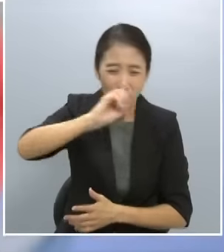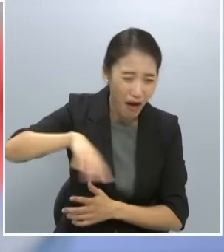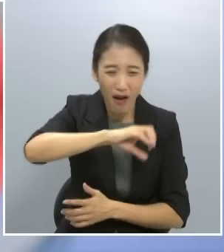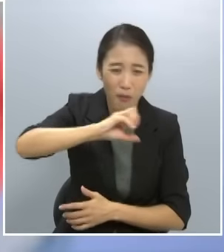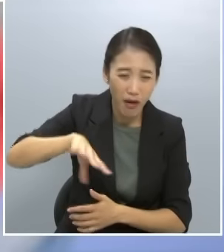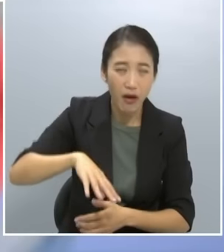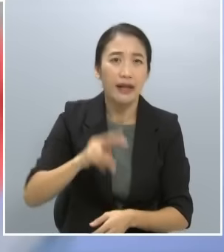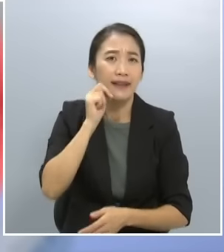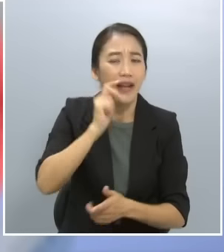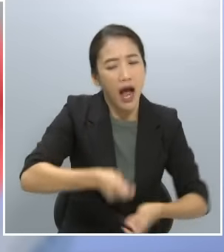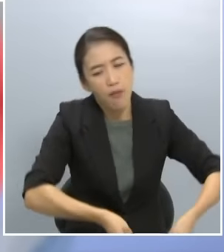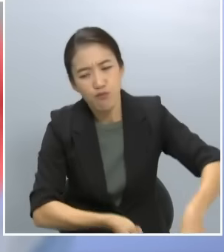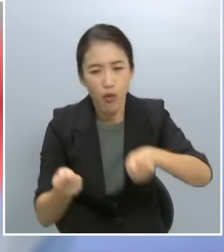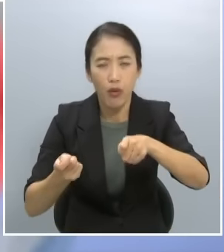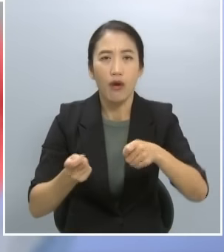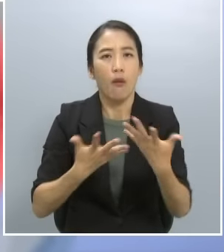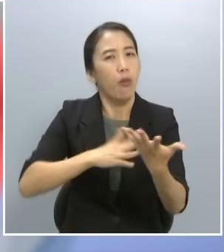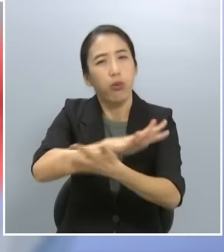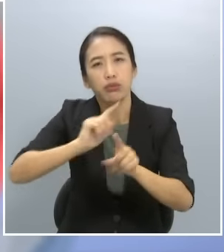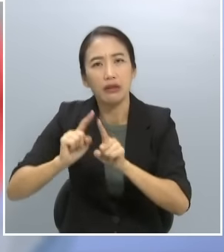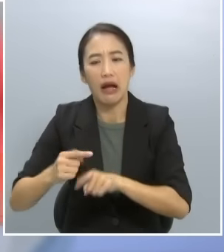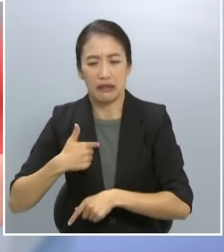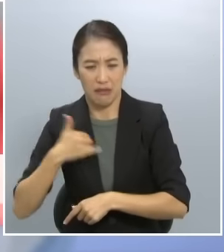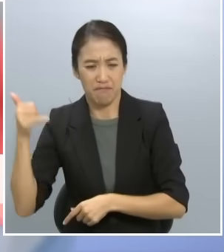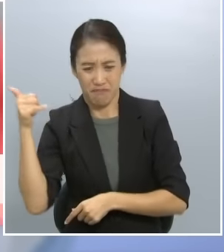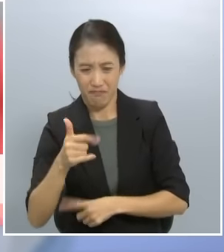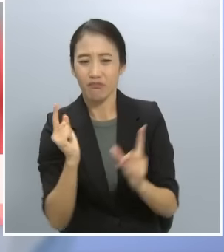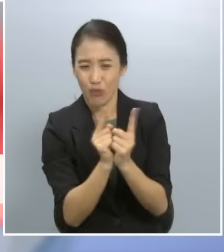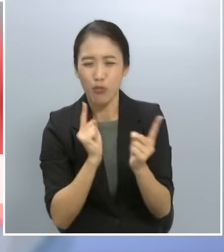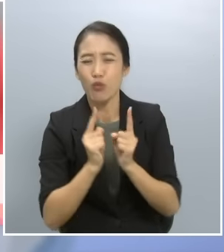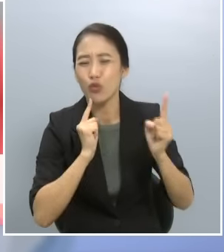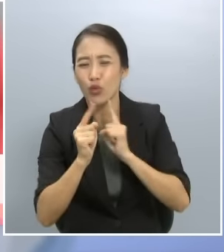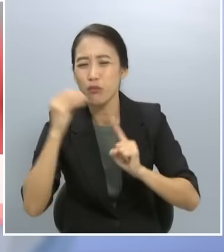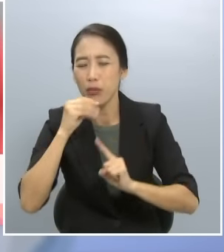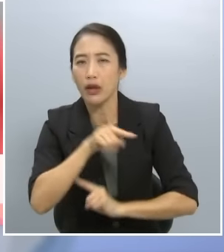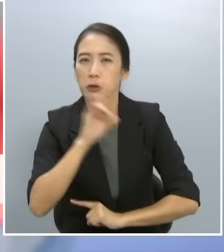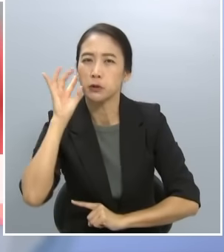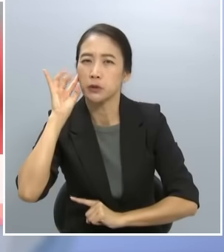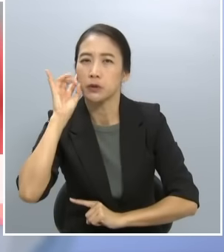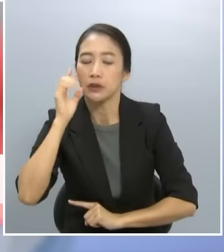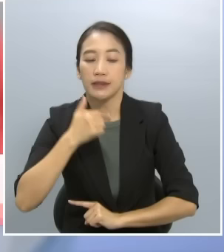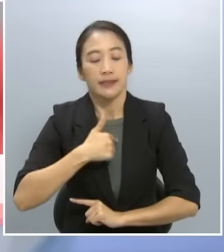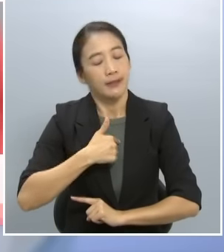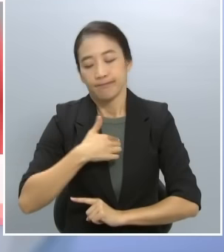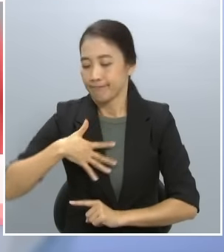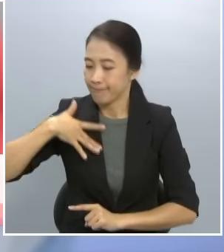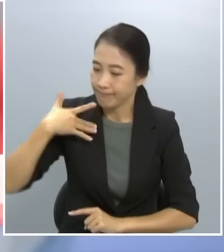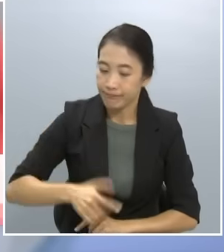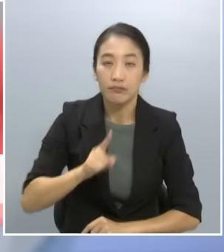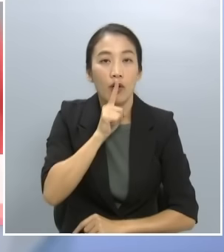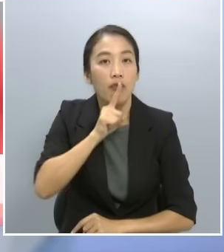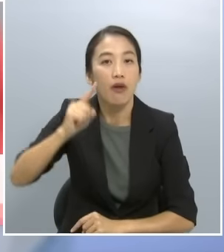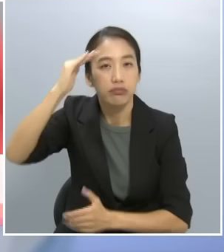อเองไปเจรจาหลายครั้งคู่กรณีก็ยังคงทำอีกไม่ฟังทั้งสิ้นทำให้ตนเองเนี่ยไปแจ้งความแล้วนะครับที่สน.คันนาย